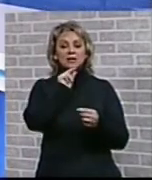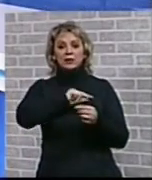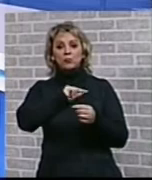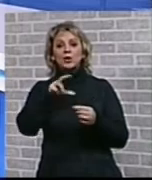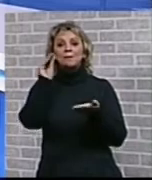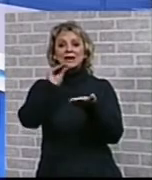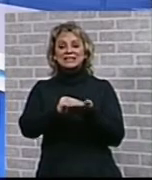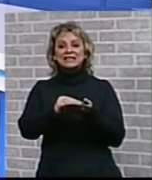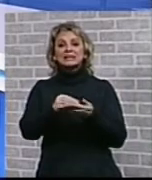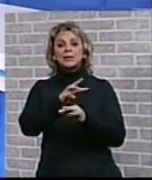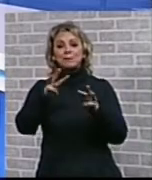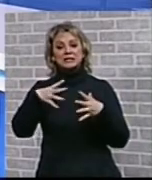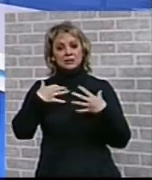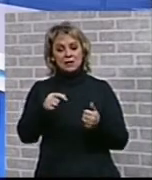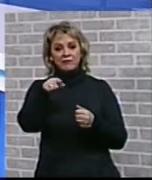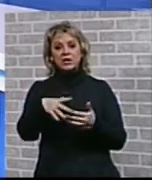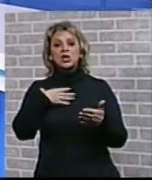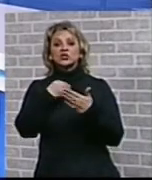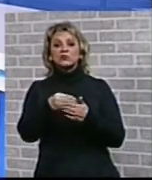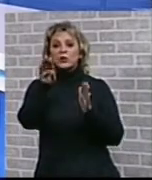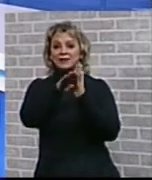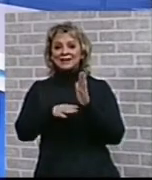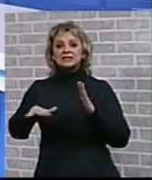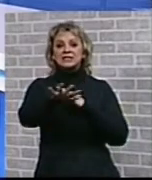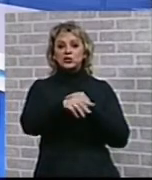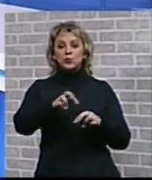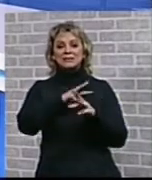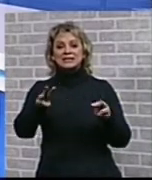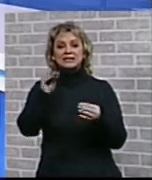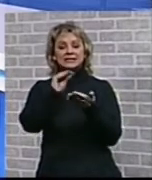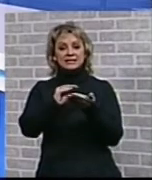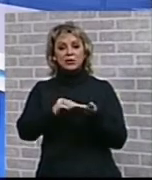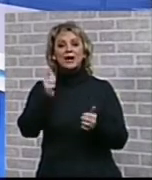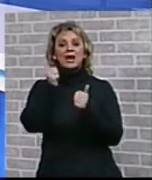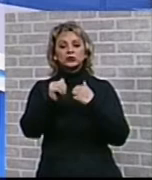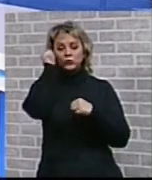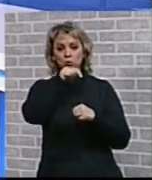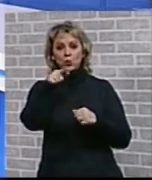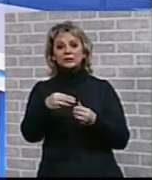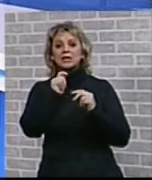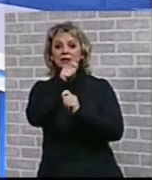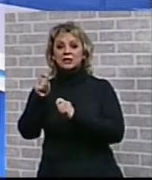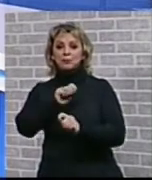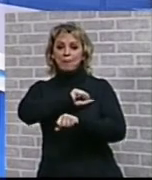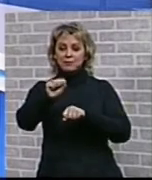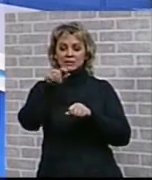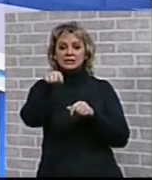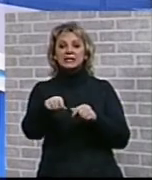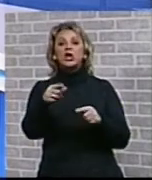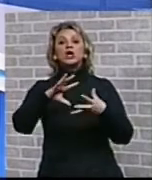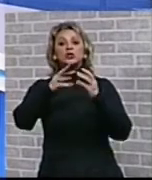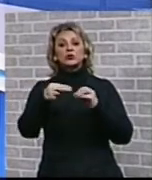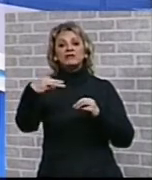по оценке Донского Минздрава. Свой рейтинг территории министерство составляет ежегодно и награждает победителей.